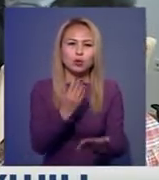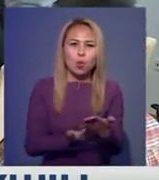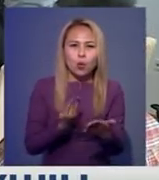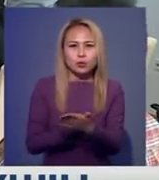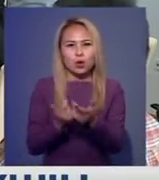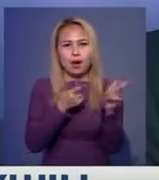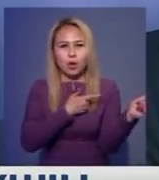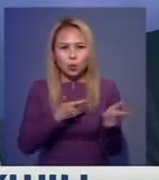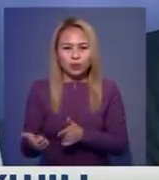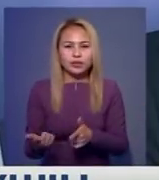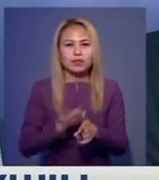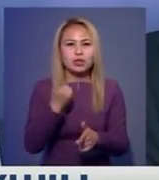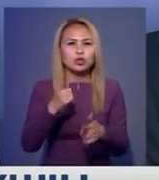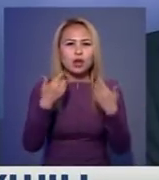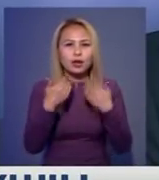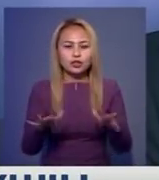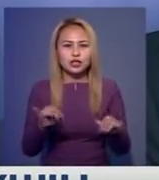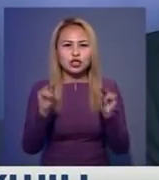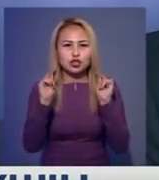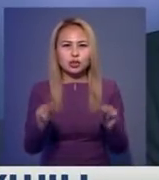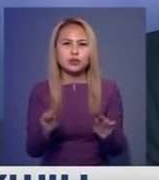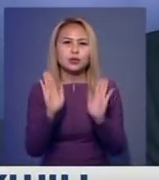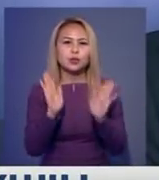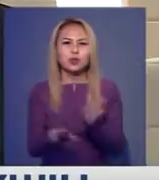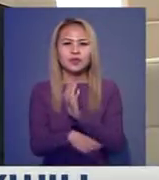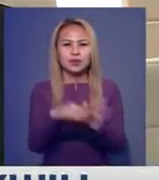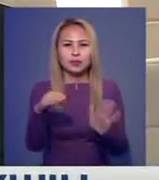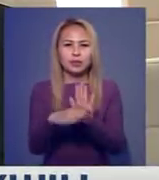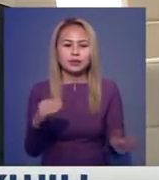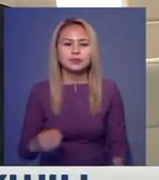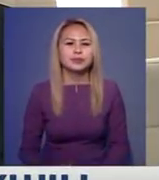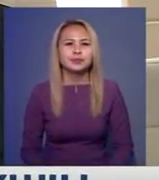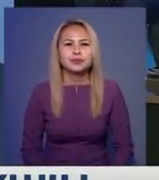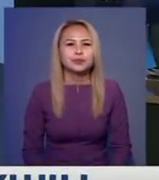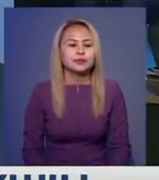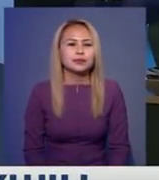дайынбыз, дейді. Бұл саяси науқанның әділ ашық өтуіне сеп болмақ.